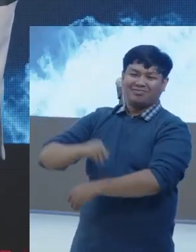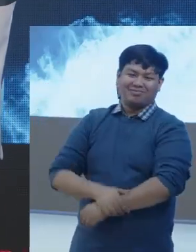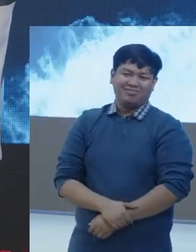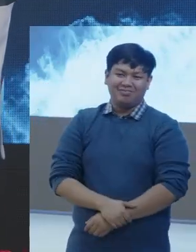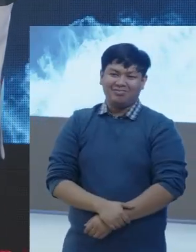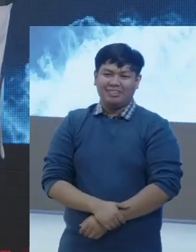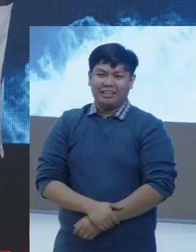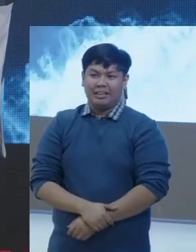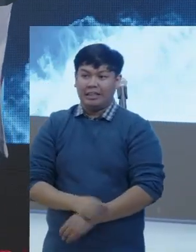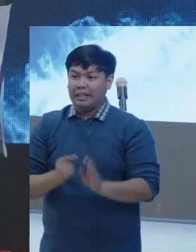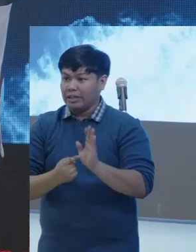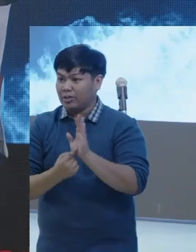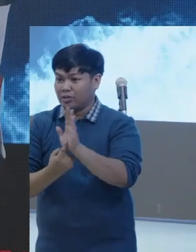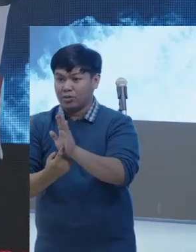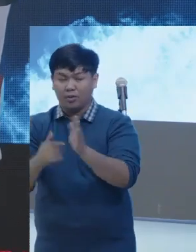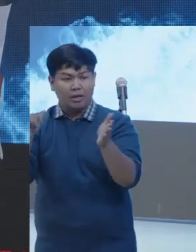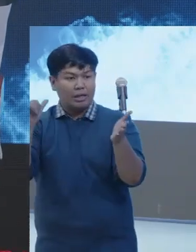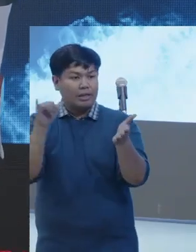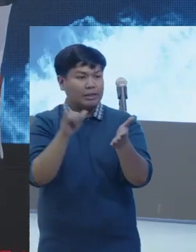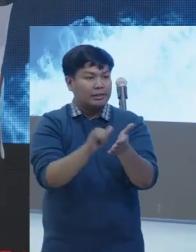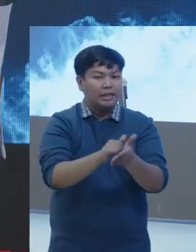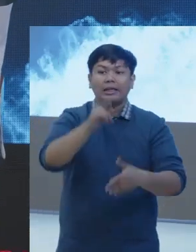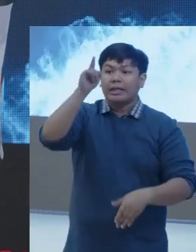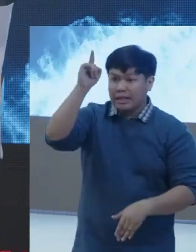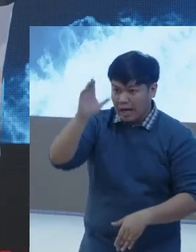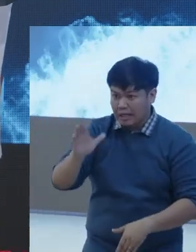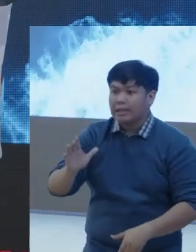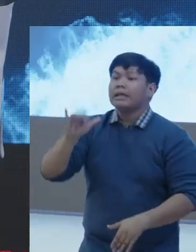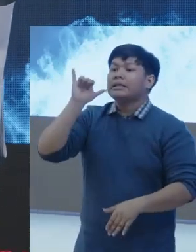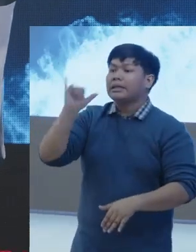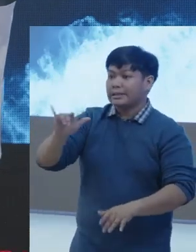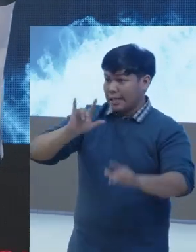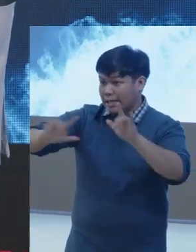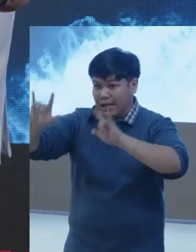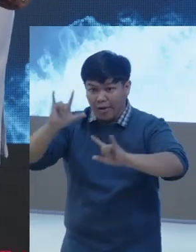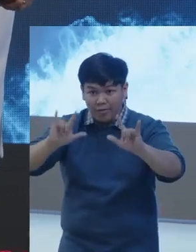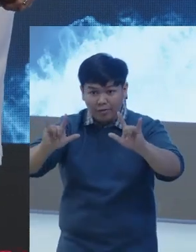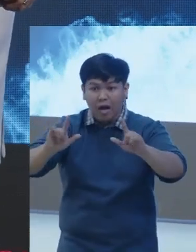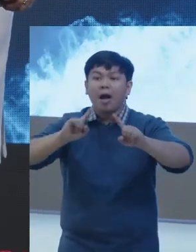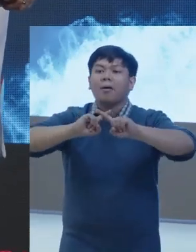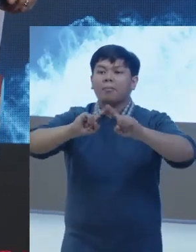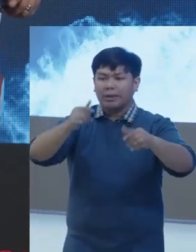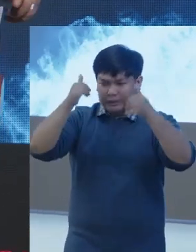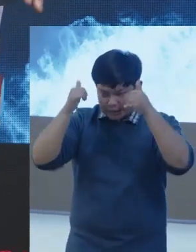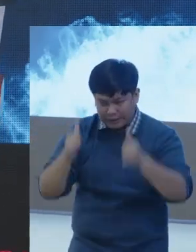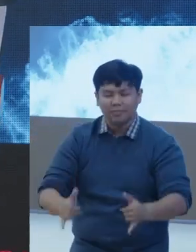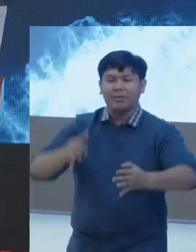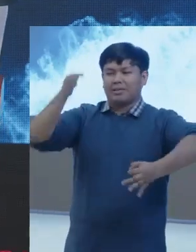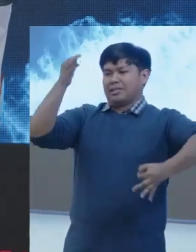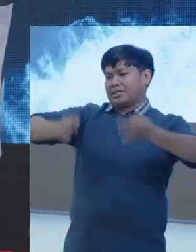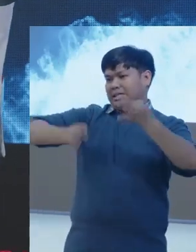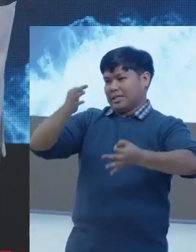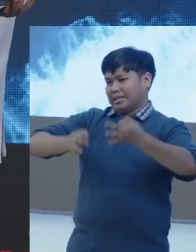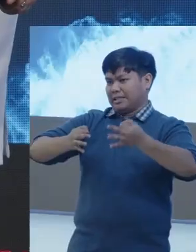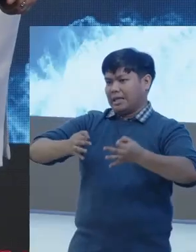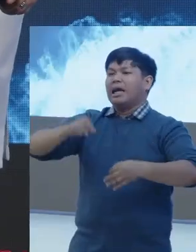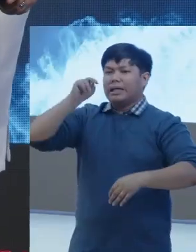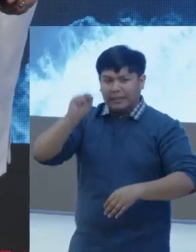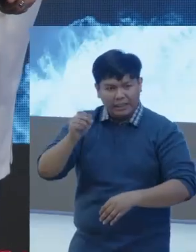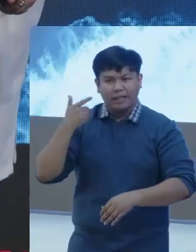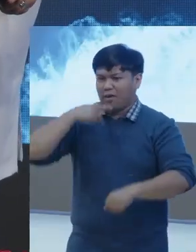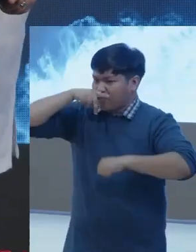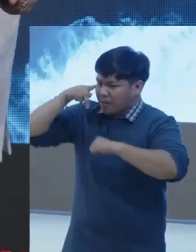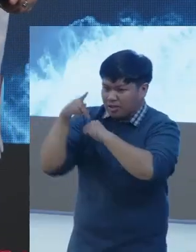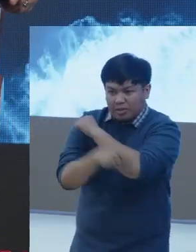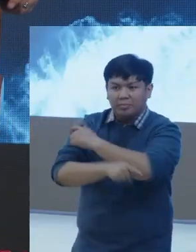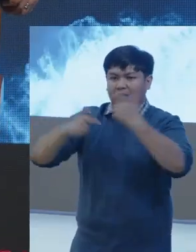It was to show His righteousness at the present time so that He might be just and the justifier